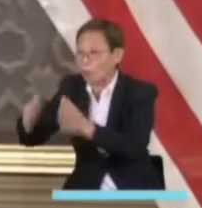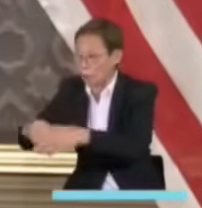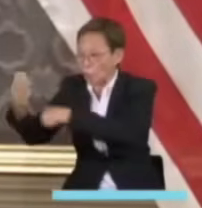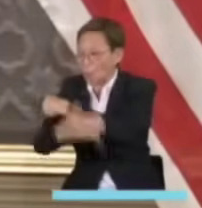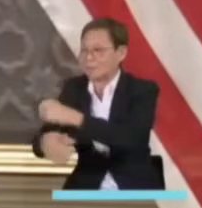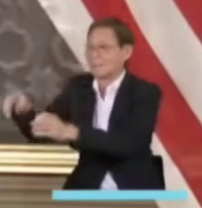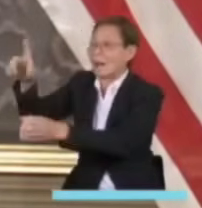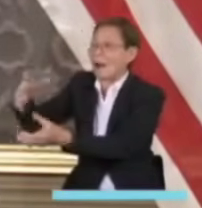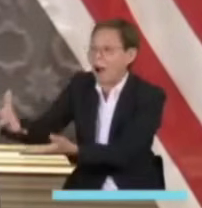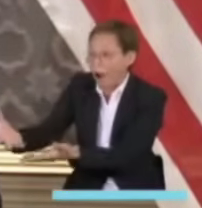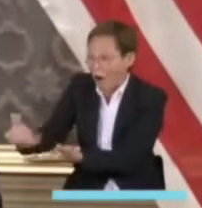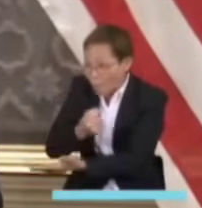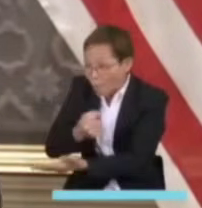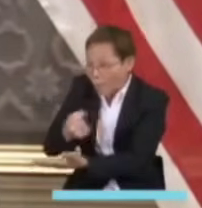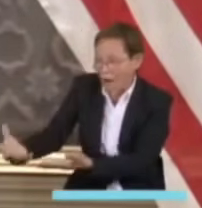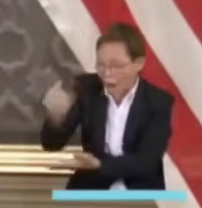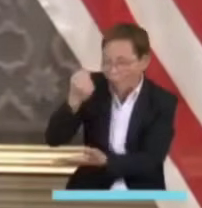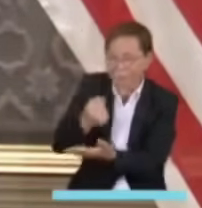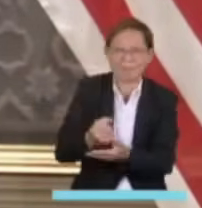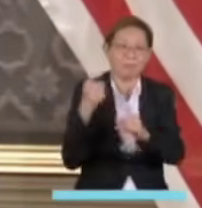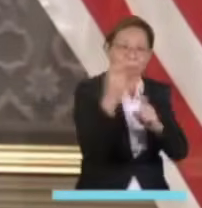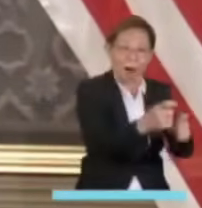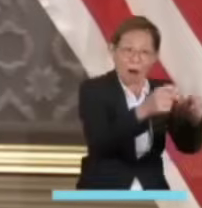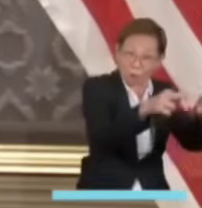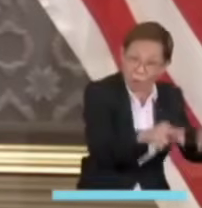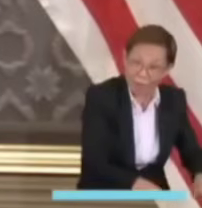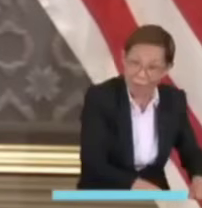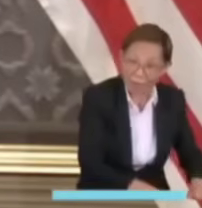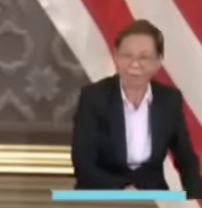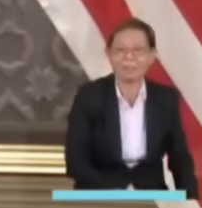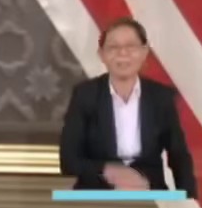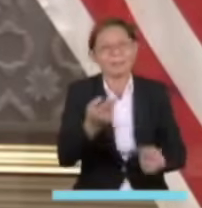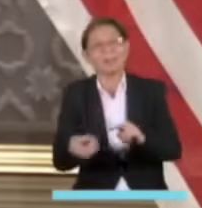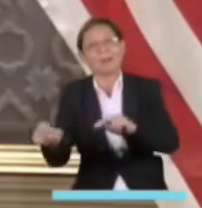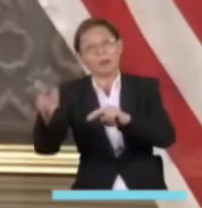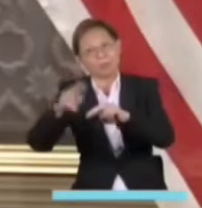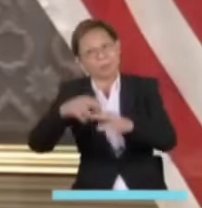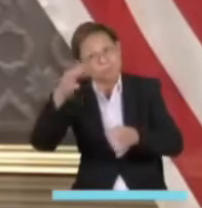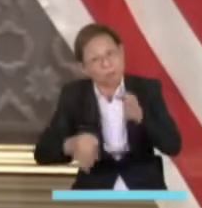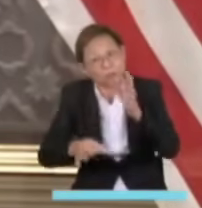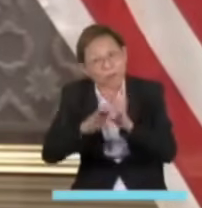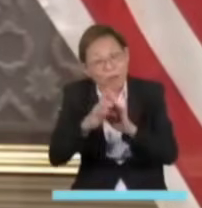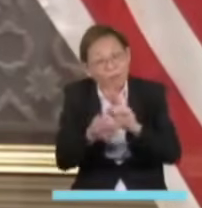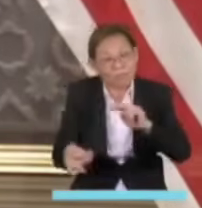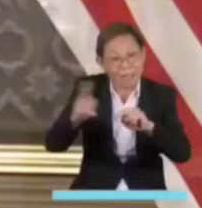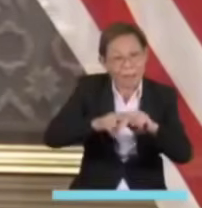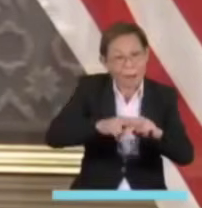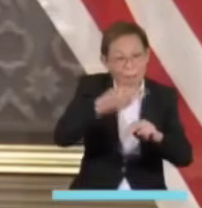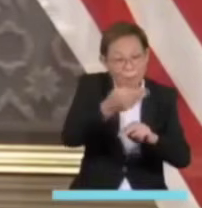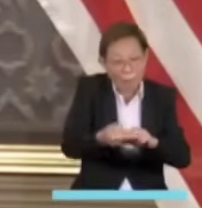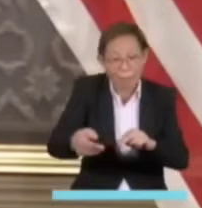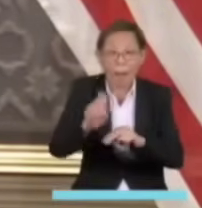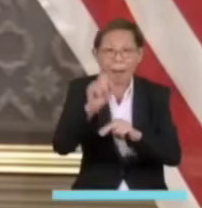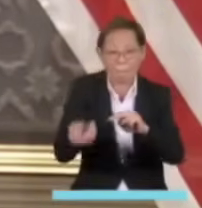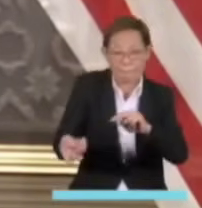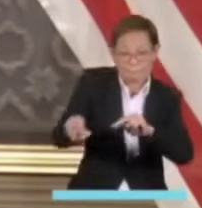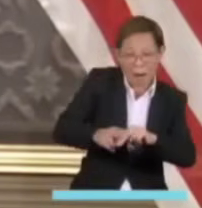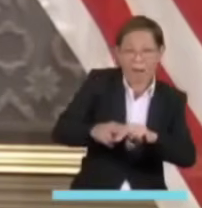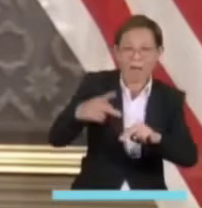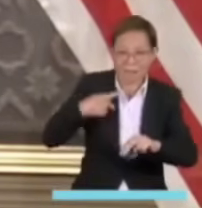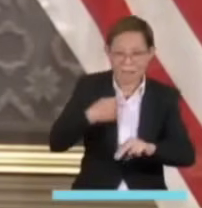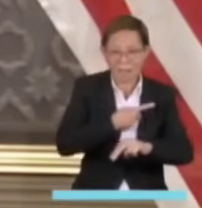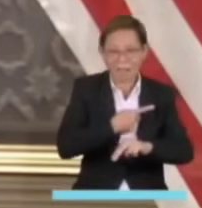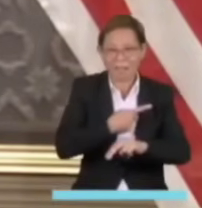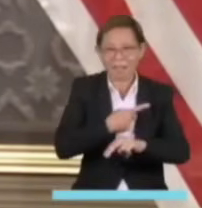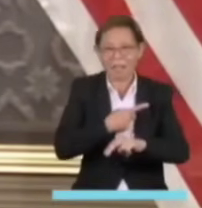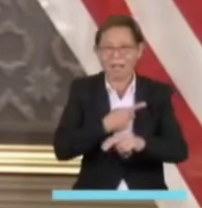tidak kepada rakyat. Dan kalaupun diberi, dinaikkan harga barang, maka kita